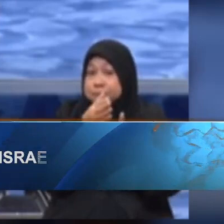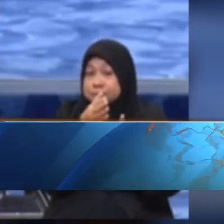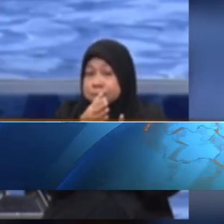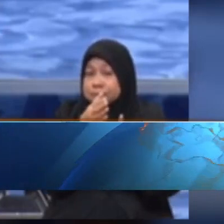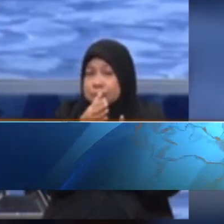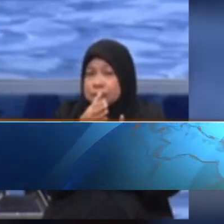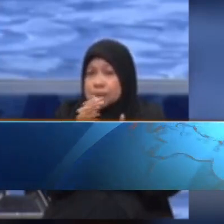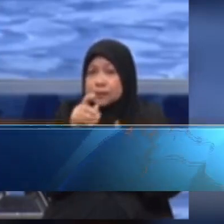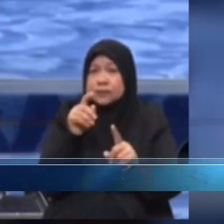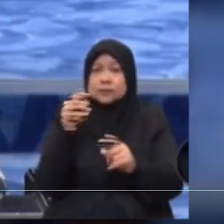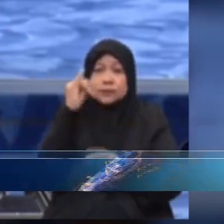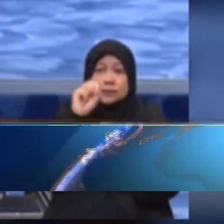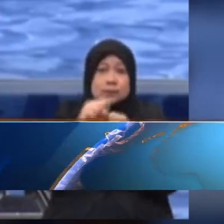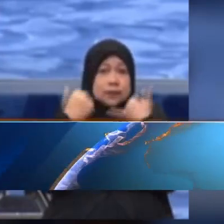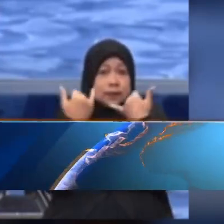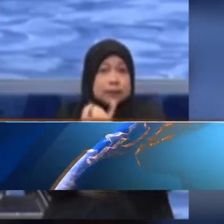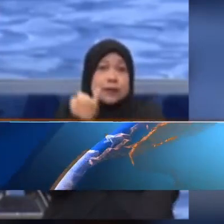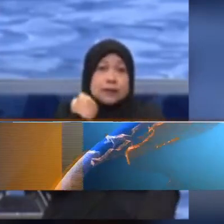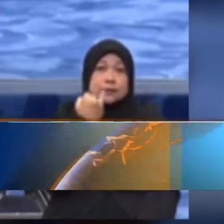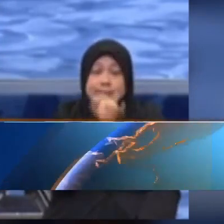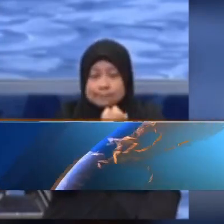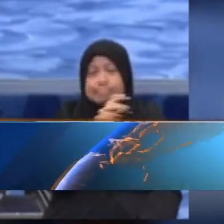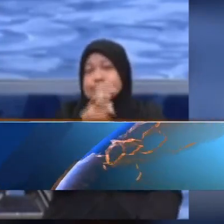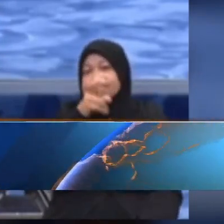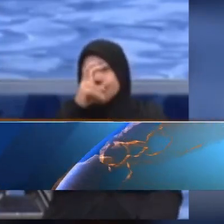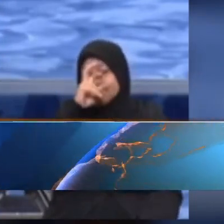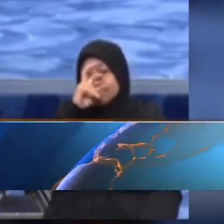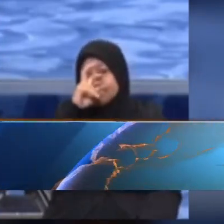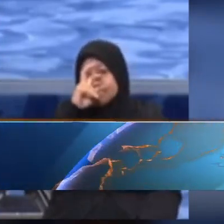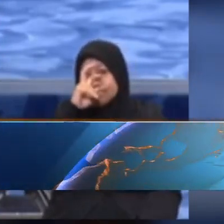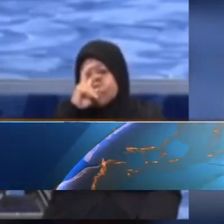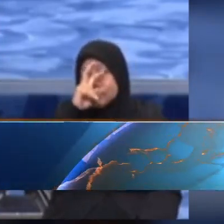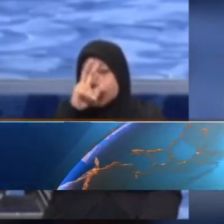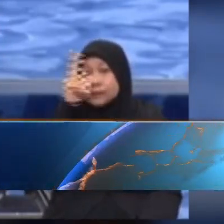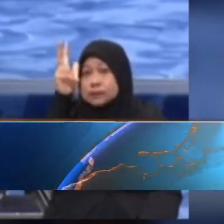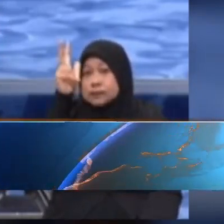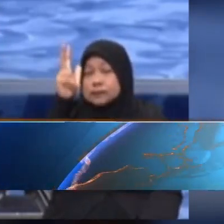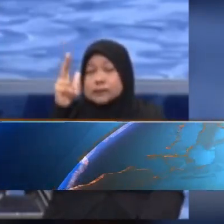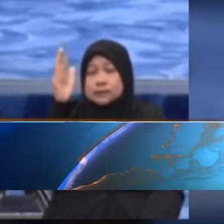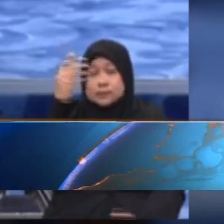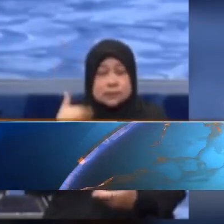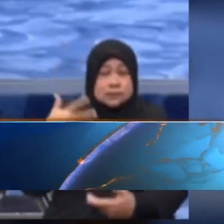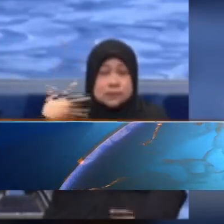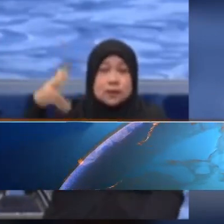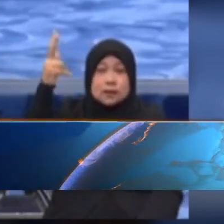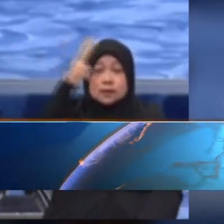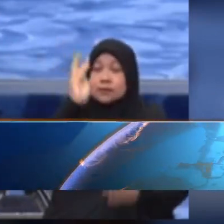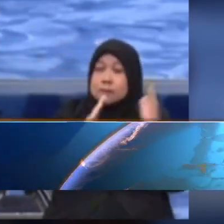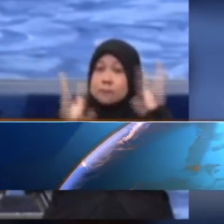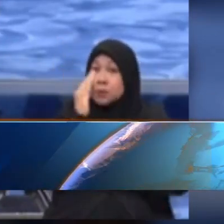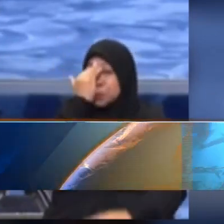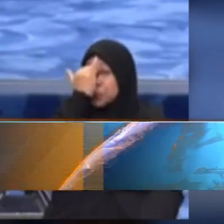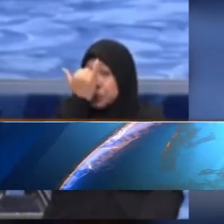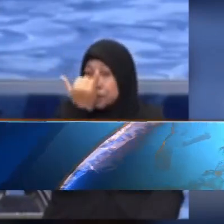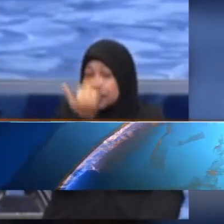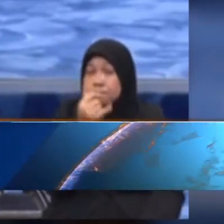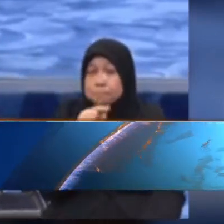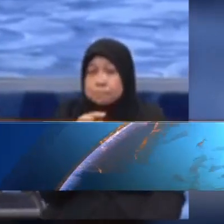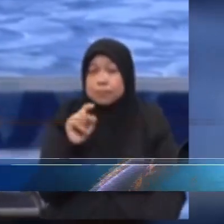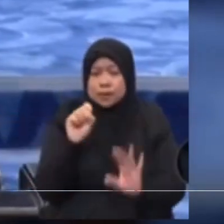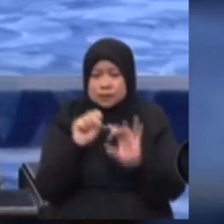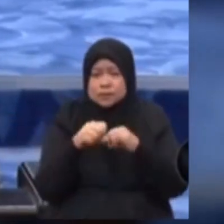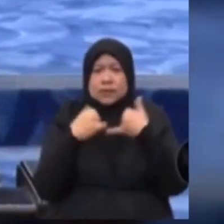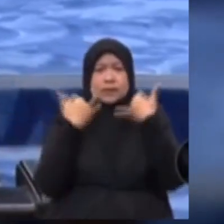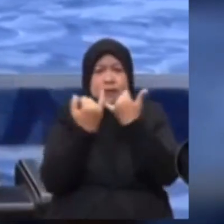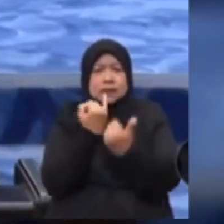mengenai syarikat Israel adalah paling tegas dalam sejarah kerajaan Malaysia. Kerana